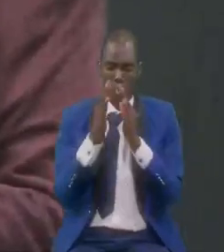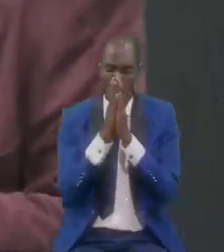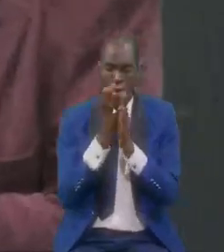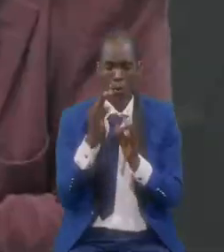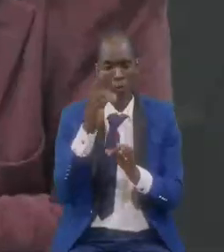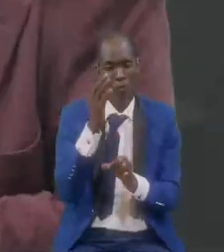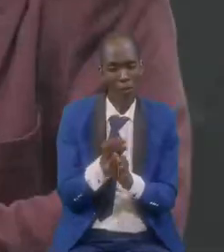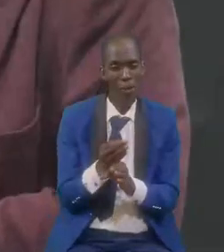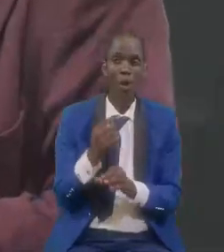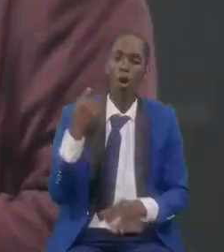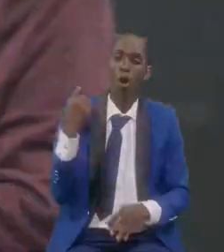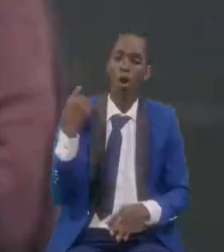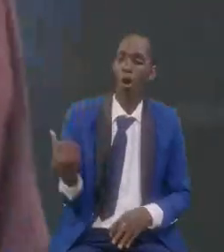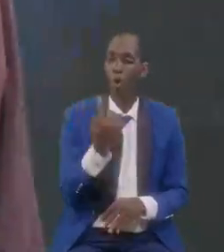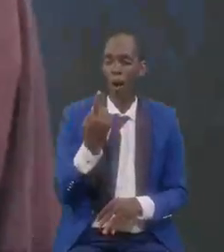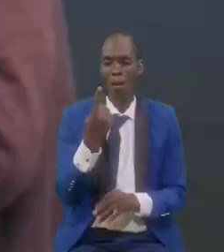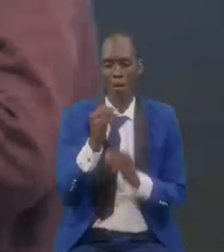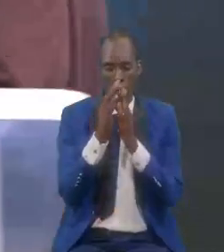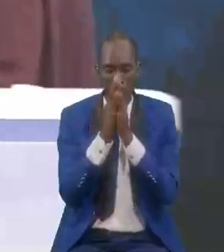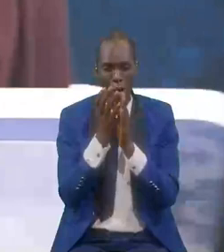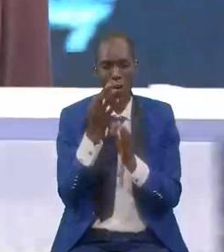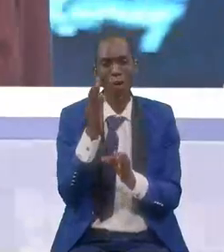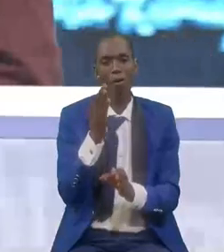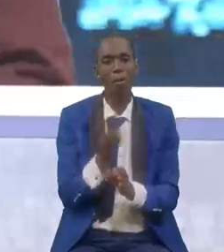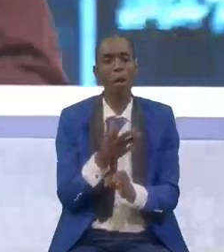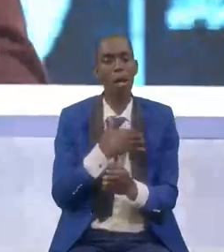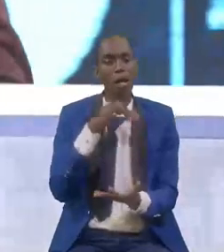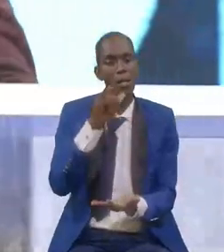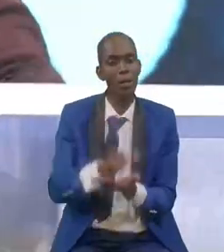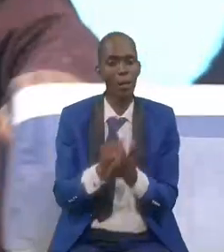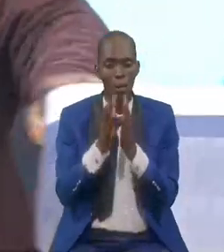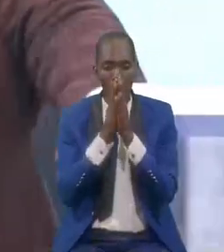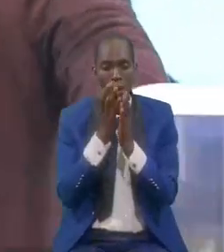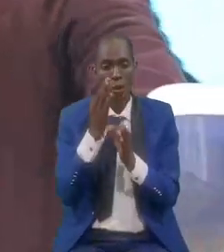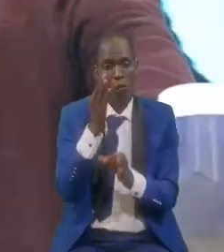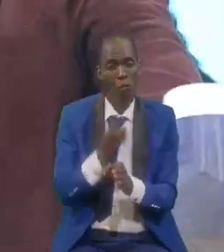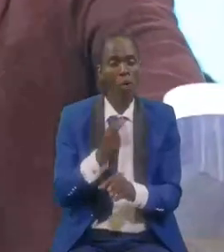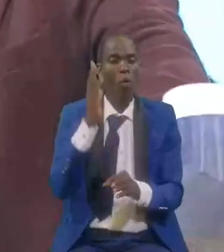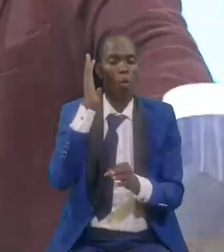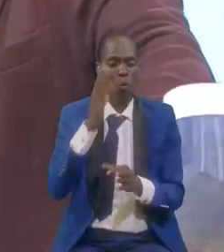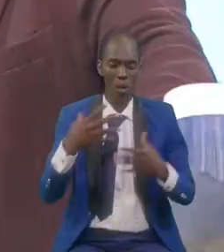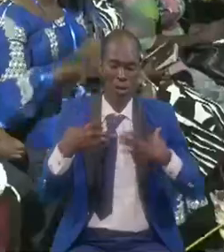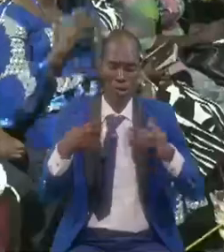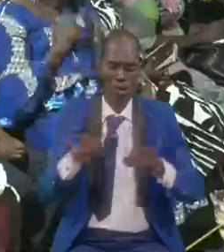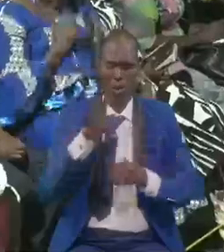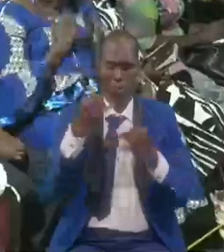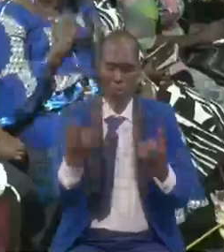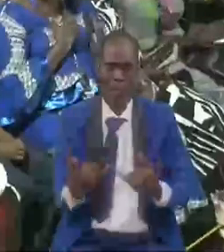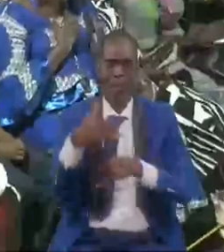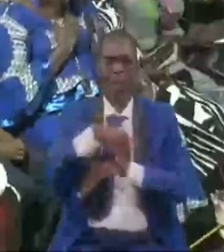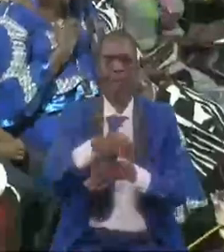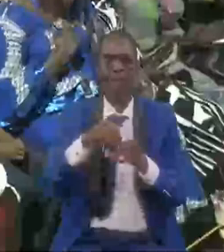foi, pour toujours, c'est la prière de foi. Et cette prière de foi va guérir, te guérir ce